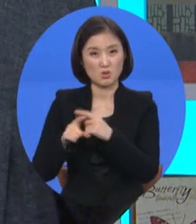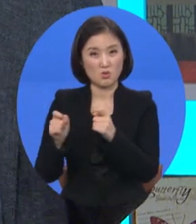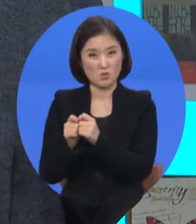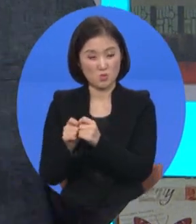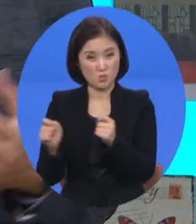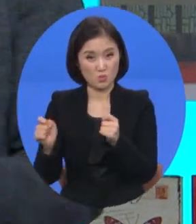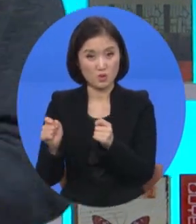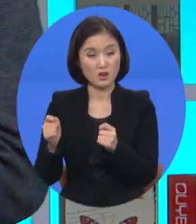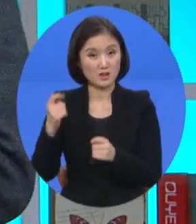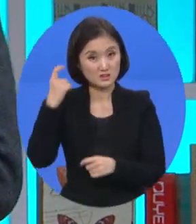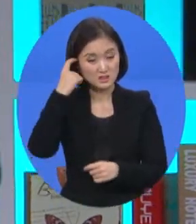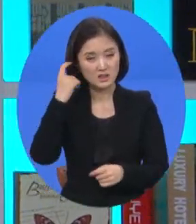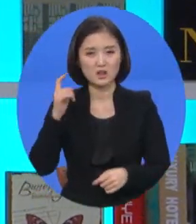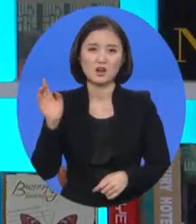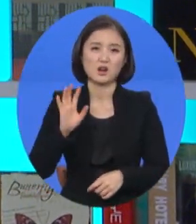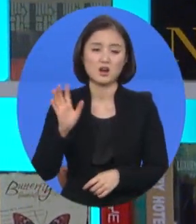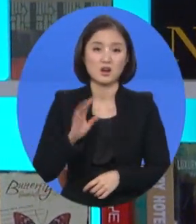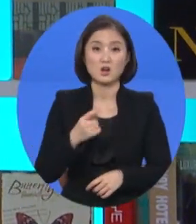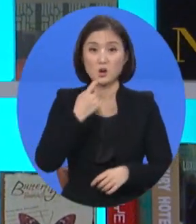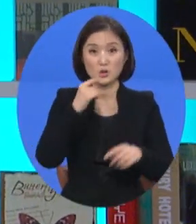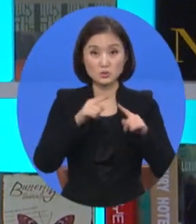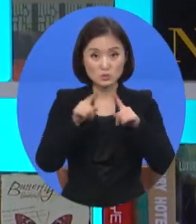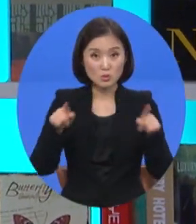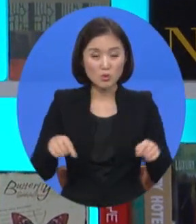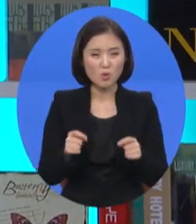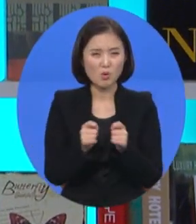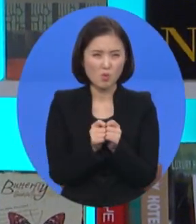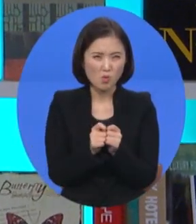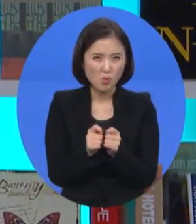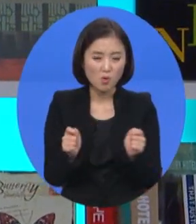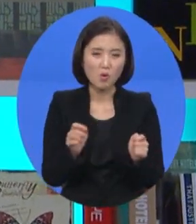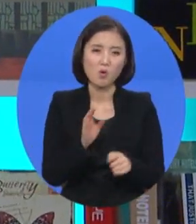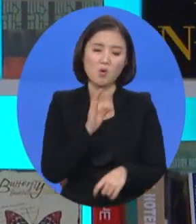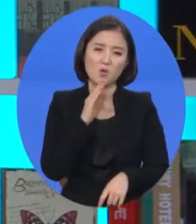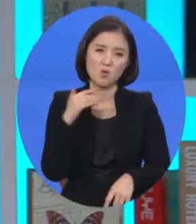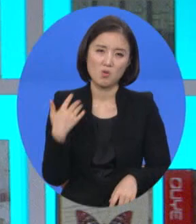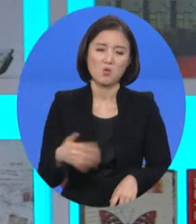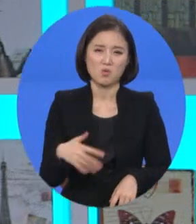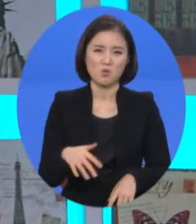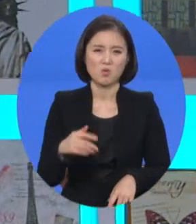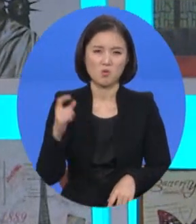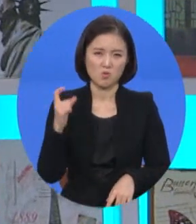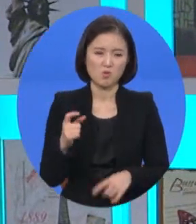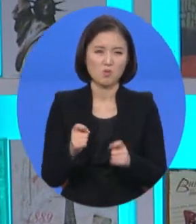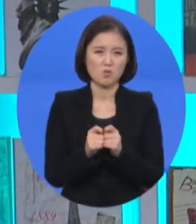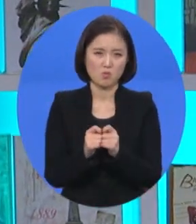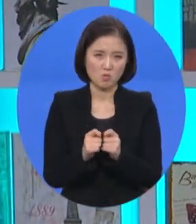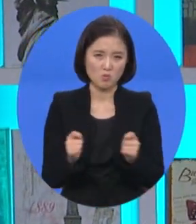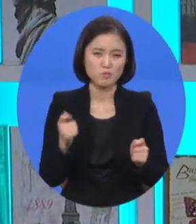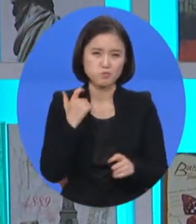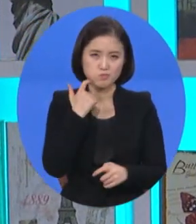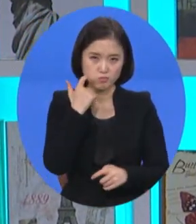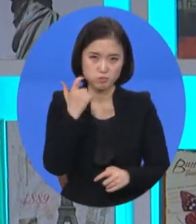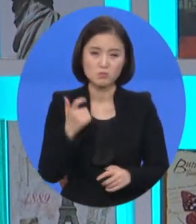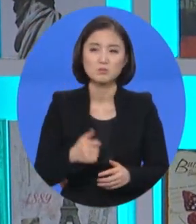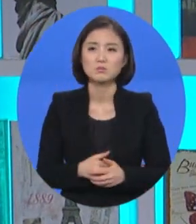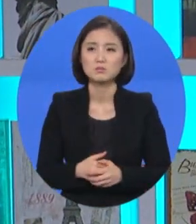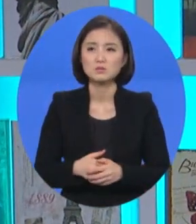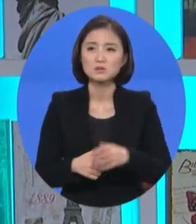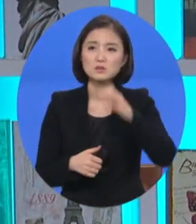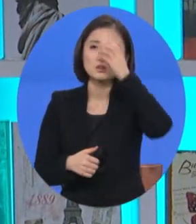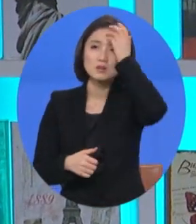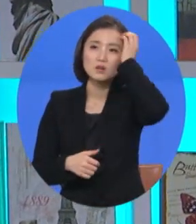조선 종이에 내부 성이 말이죠 그렇게 에 강인 합니다 옛날에는 훨씬 옛날 고래 저는 그 종이를 가지고